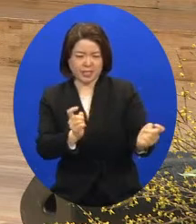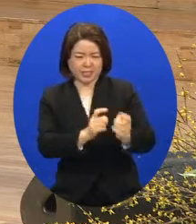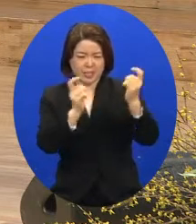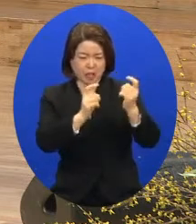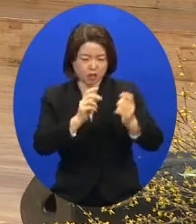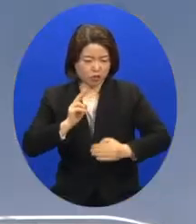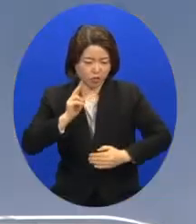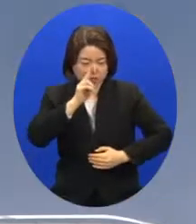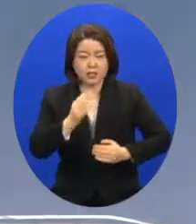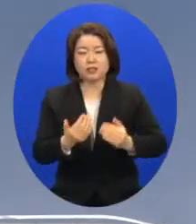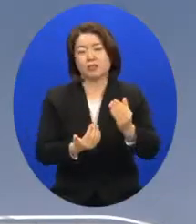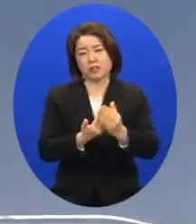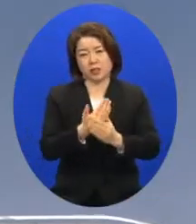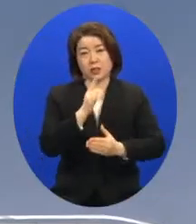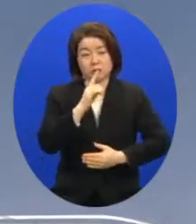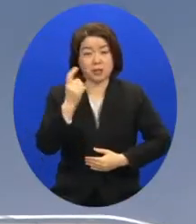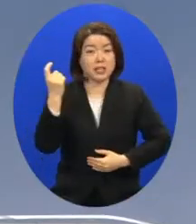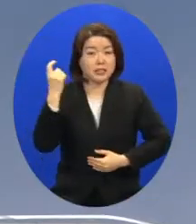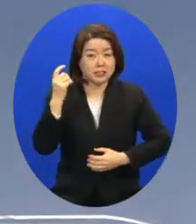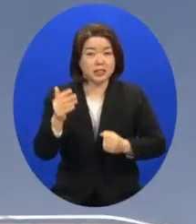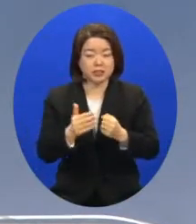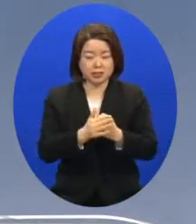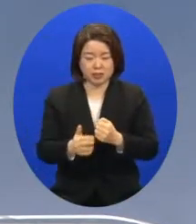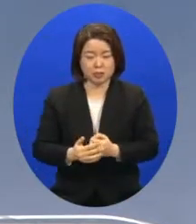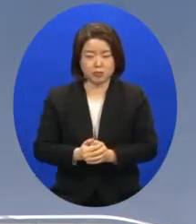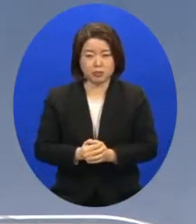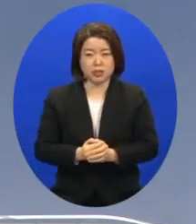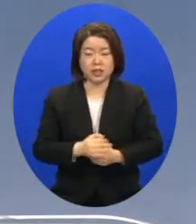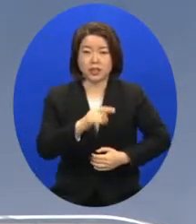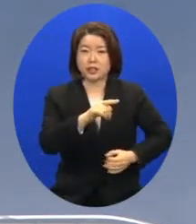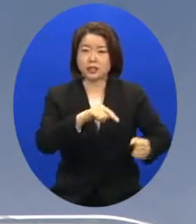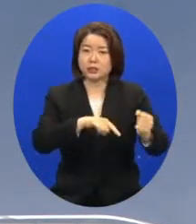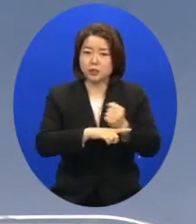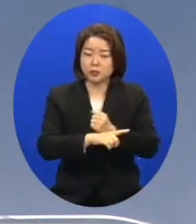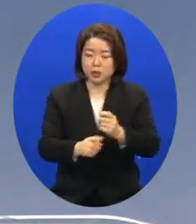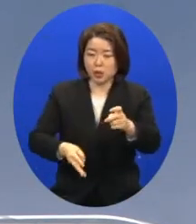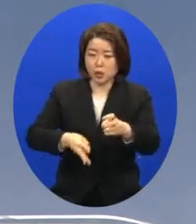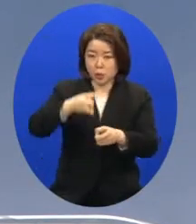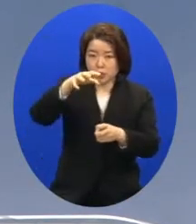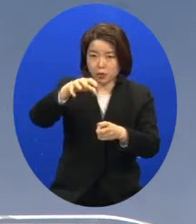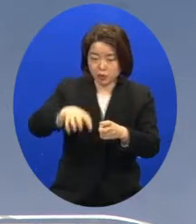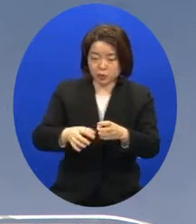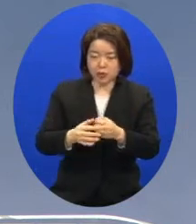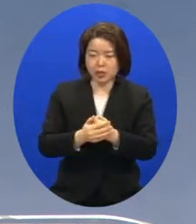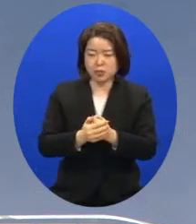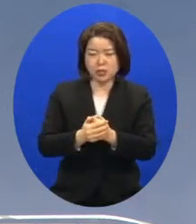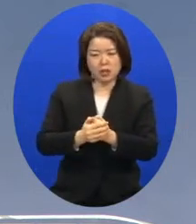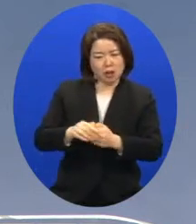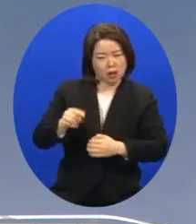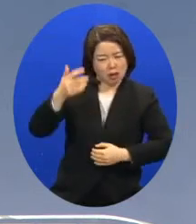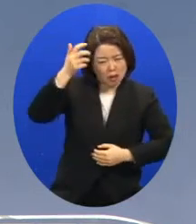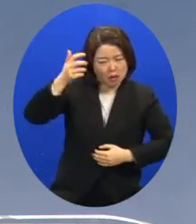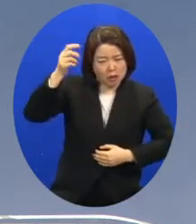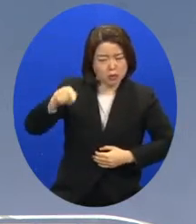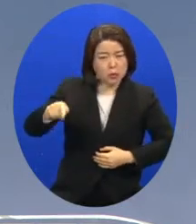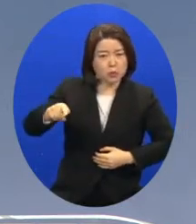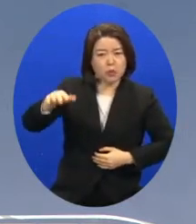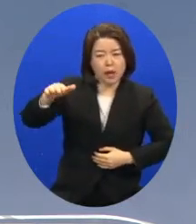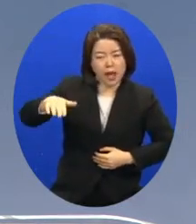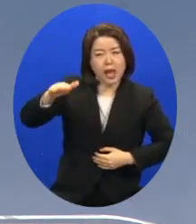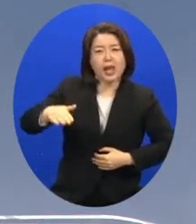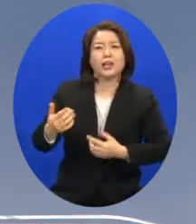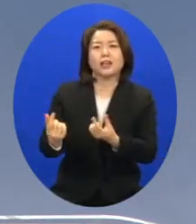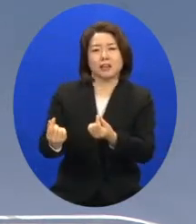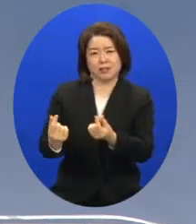그렇습니다 사도 바울은 그 이유를 고린도 교인들이 너무나 영적으로 어린아이 같기 때문이라고 말씀했습니다